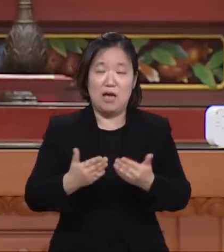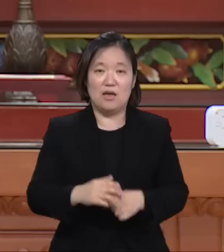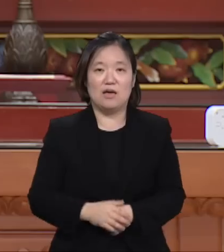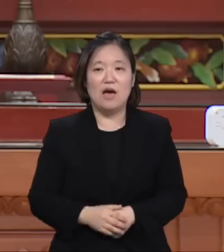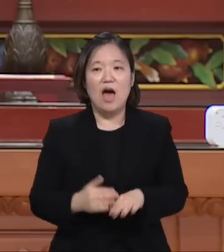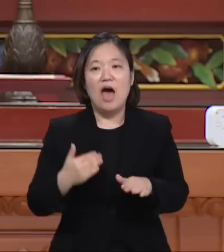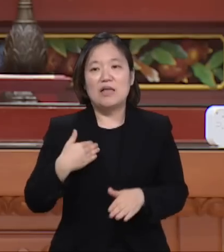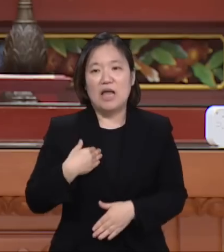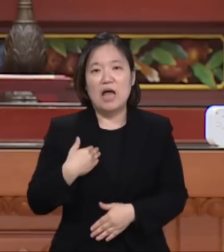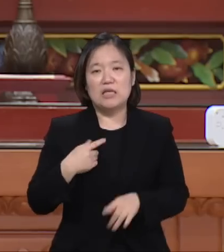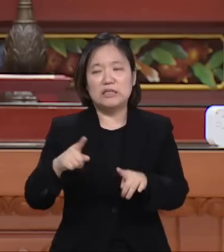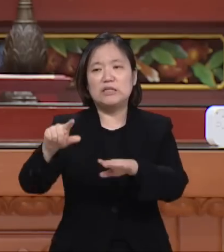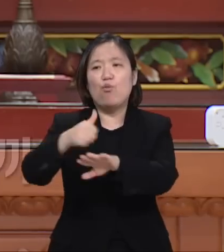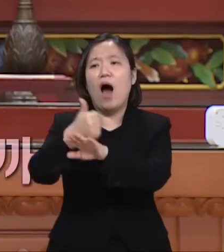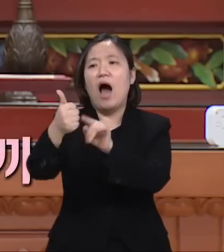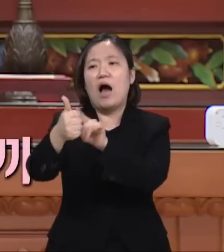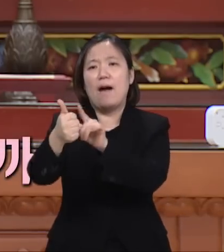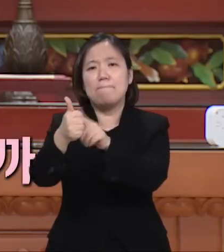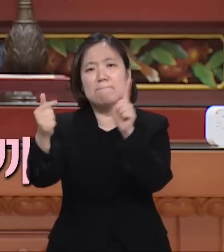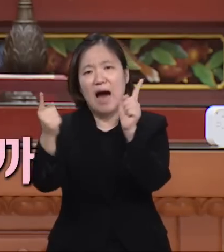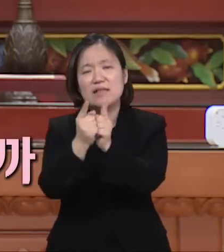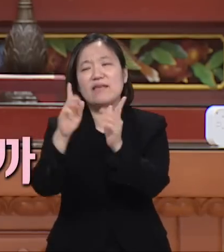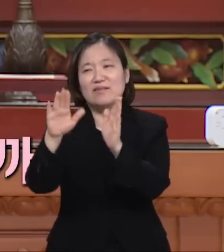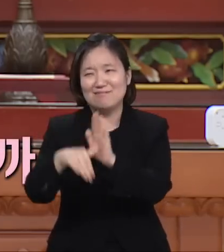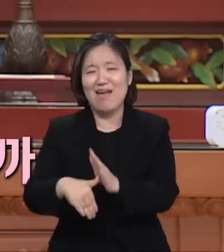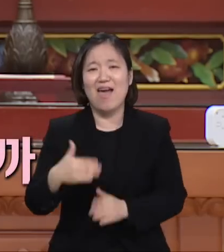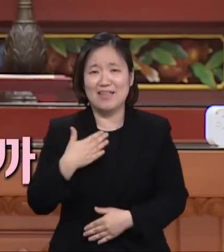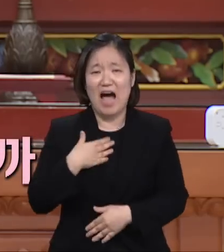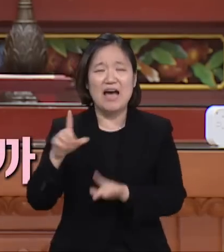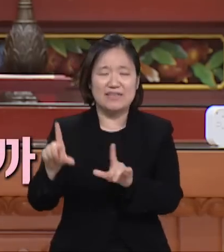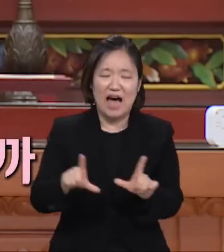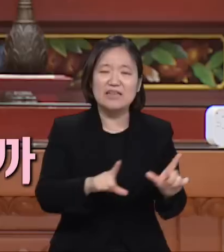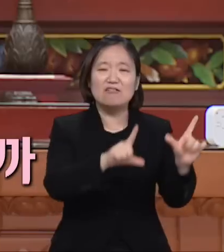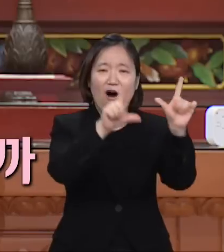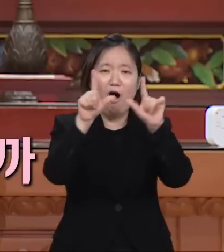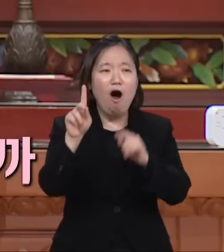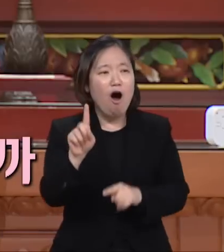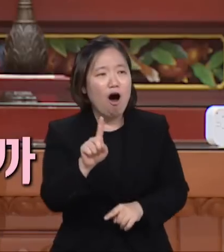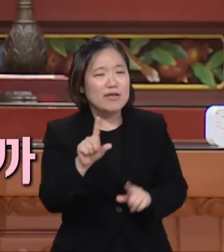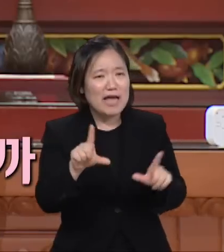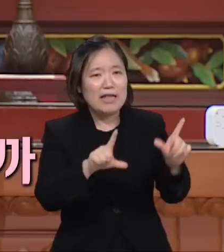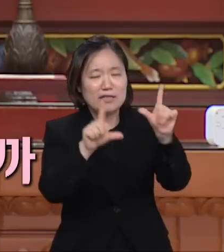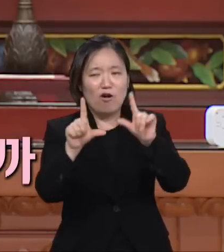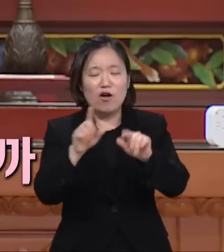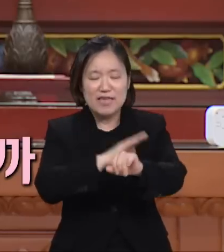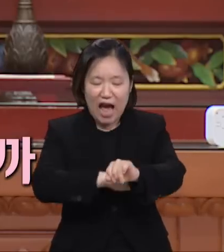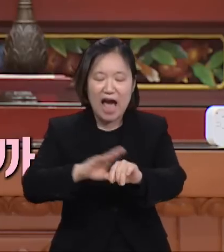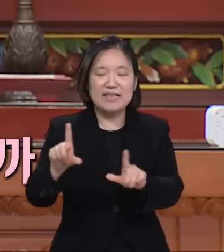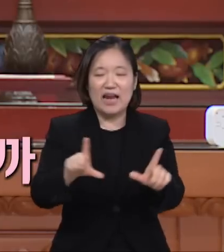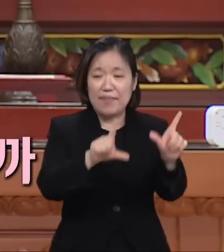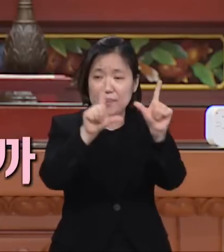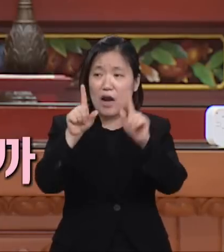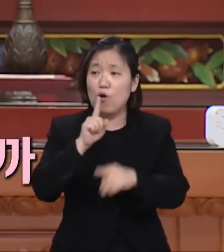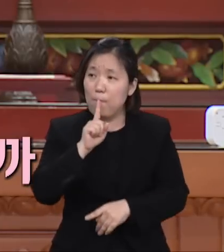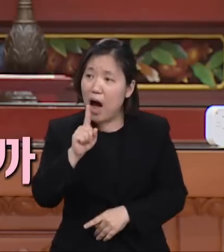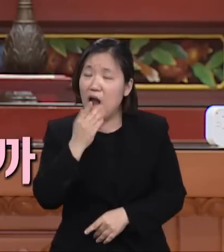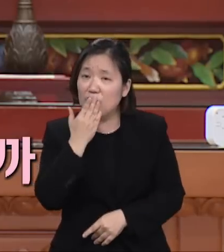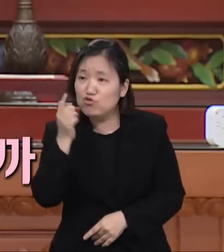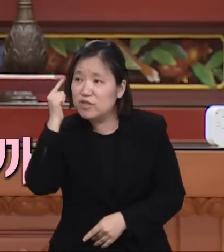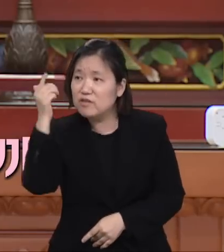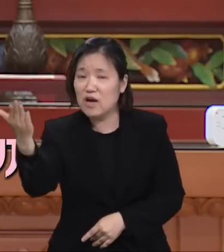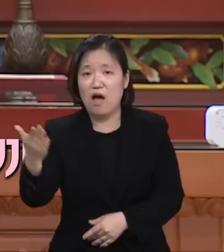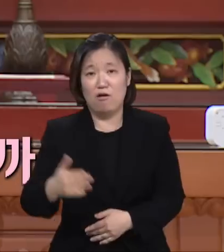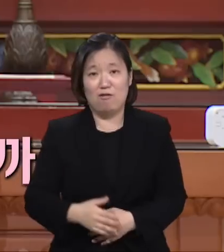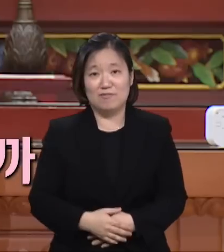나는 과연 어떤 삶을 살아왔습니다라고 과연 나는 당당하게 말할 수 있을 것인가